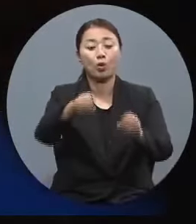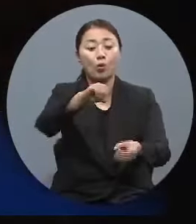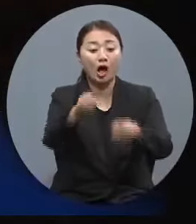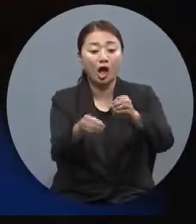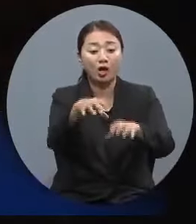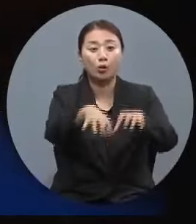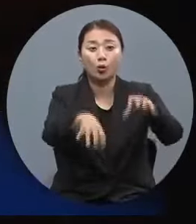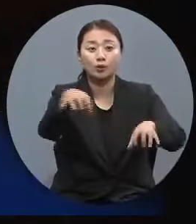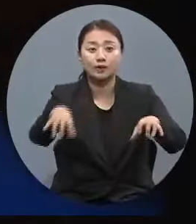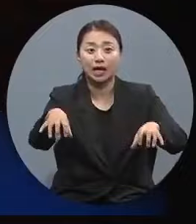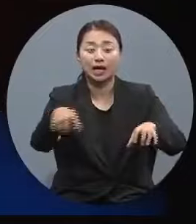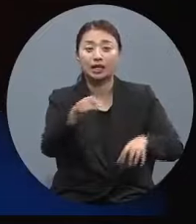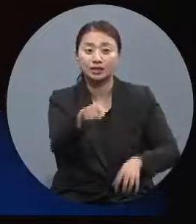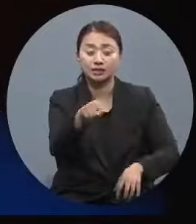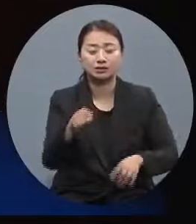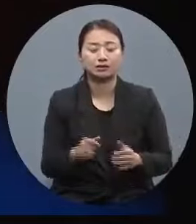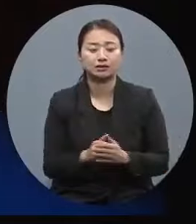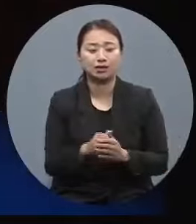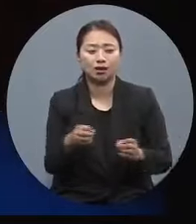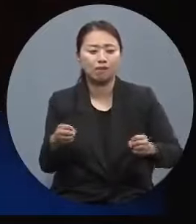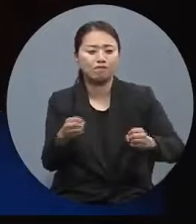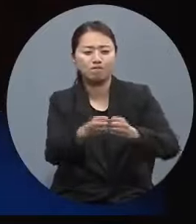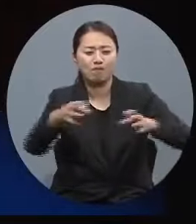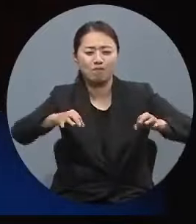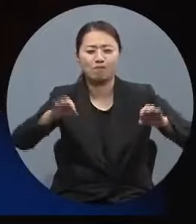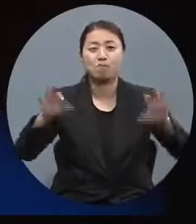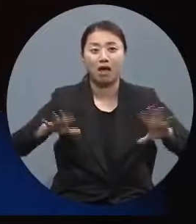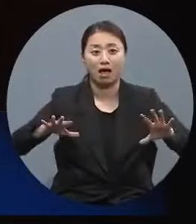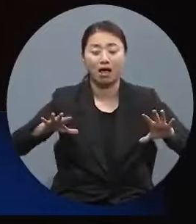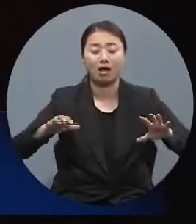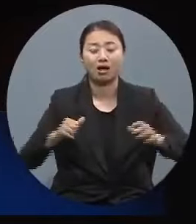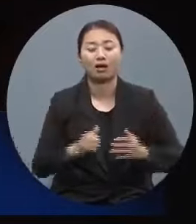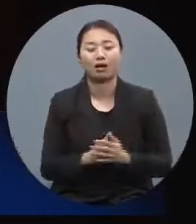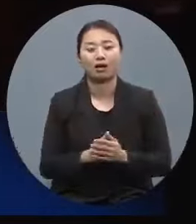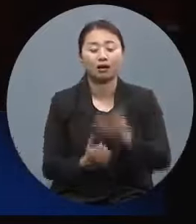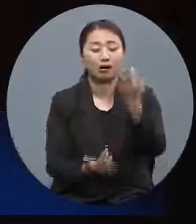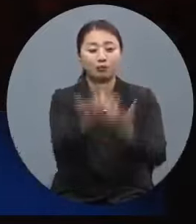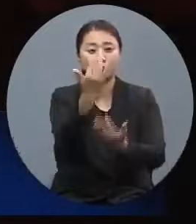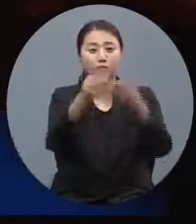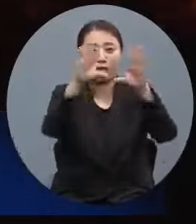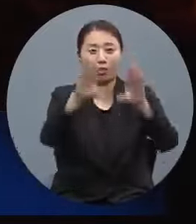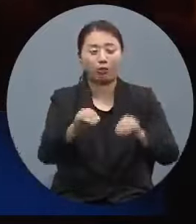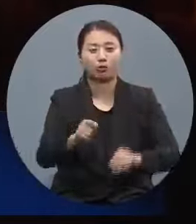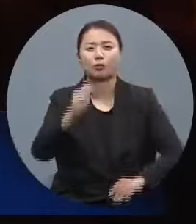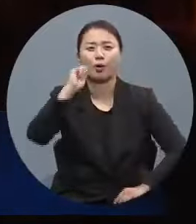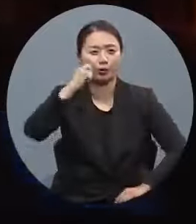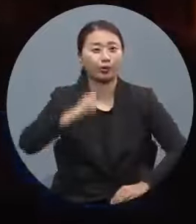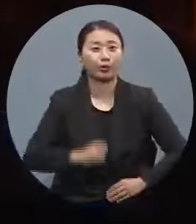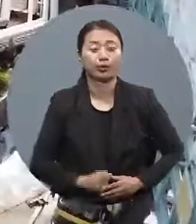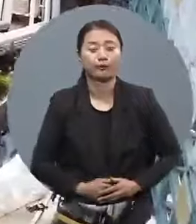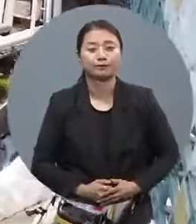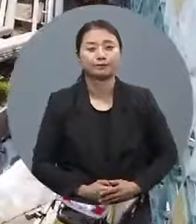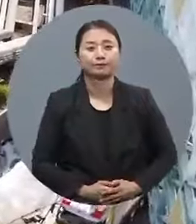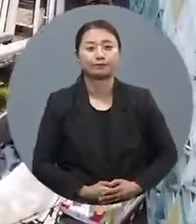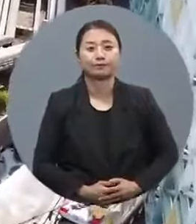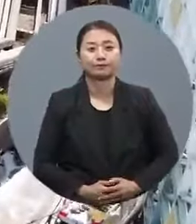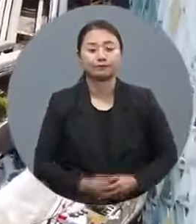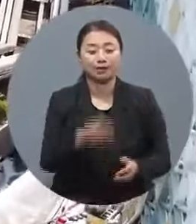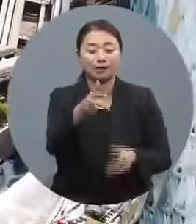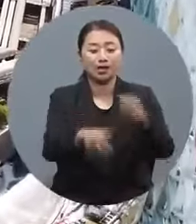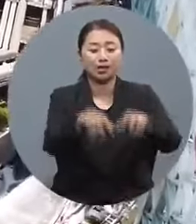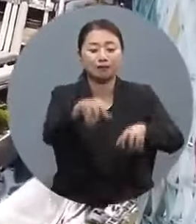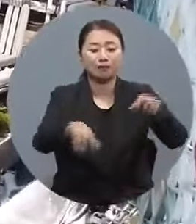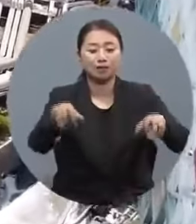화학공단, 화학공장 같은 경우는 이 순식간에 폭발로 이어지기 때문에 불을 끄기도 어려운 그런 상황이 되는 것이죠.